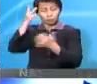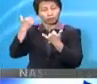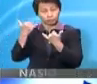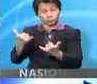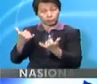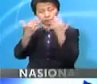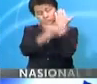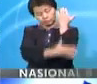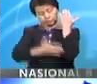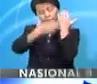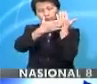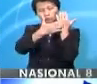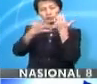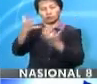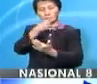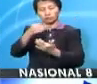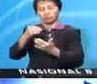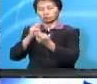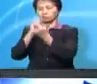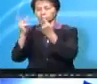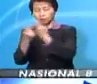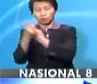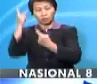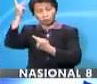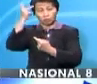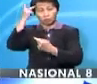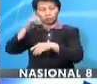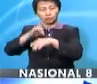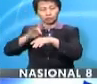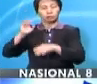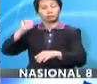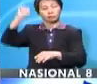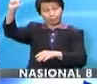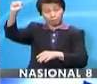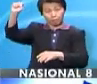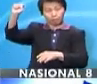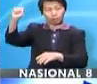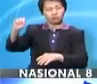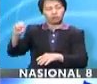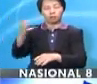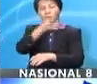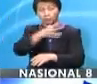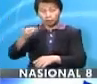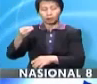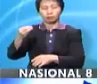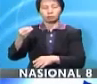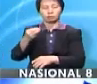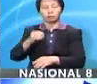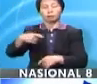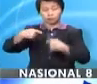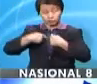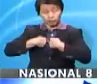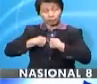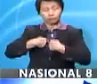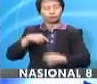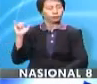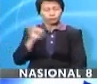di Semenanjung Malaysia dan keadaan politik semasa di negeri Sabah. Dan saya